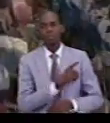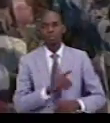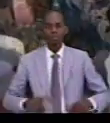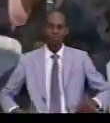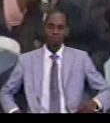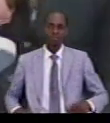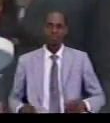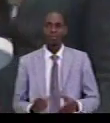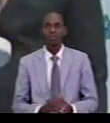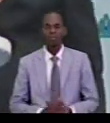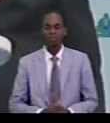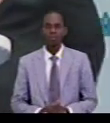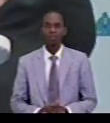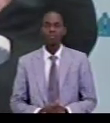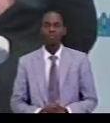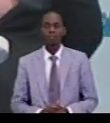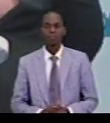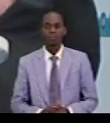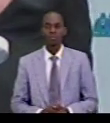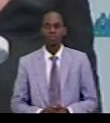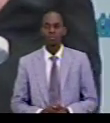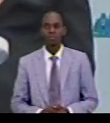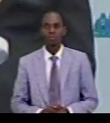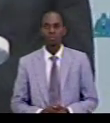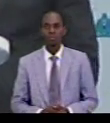Praise the Lord.